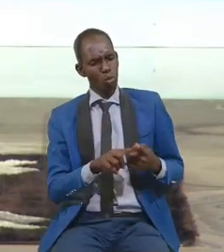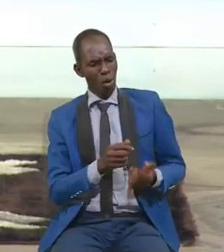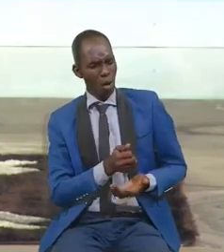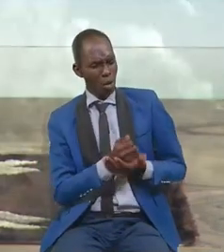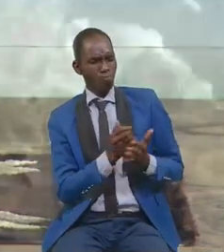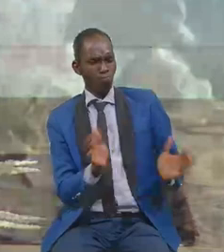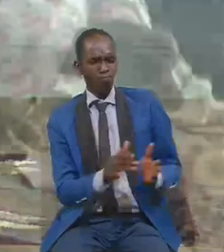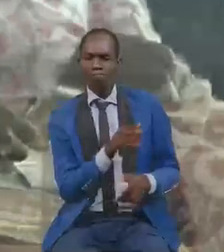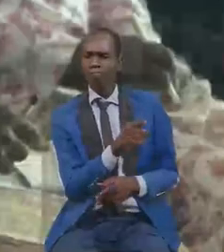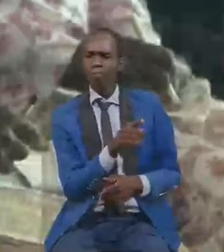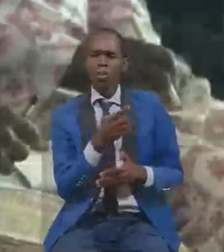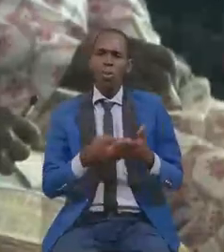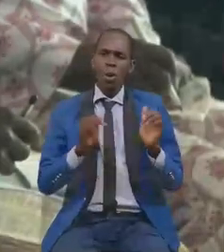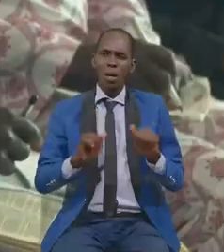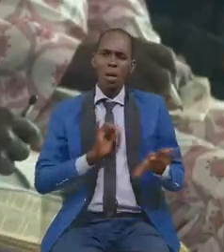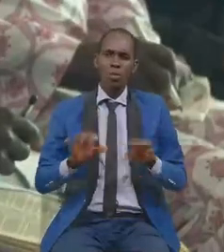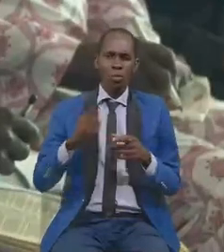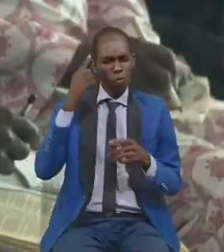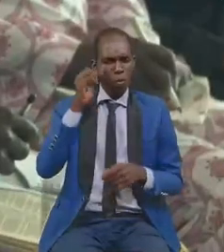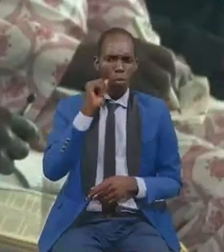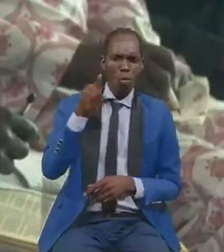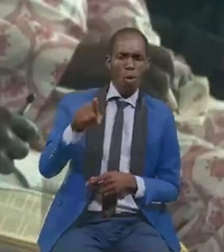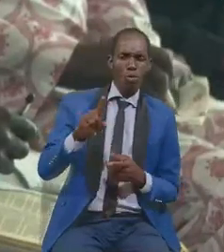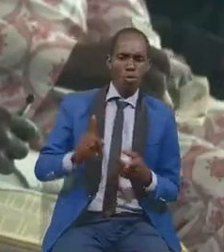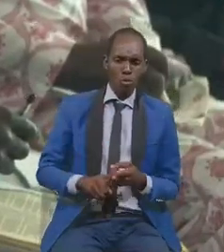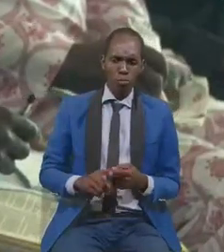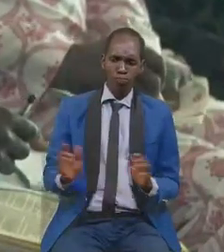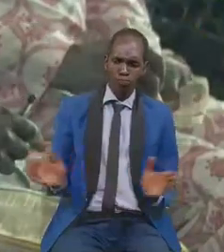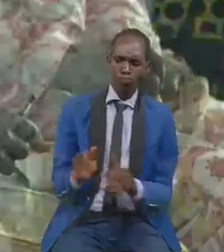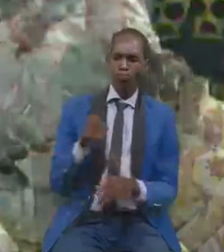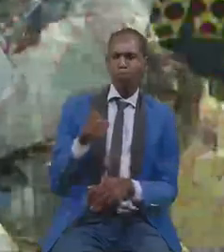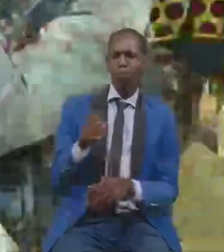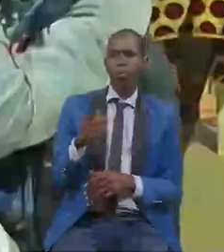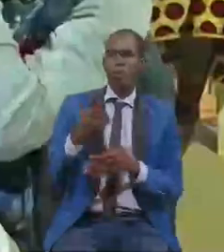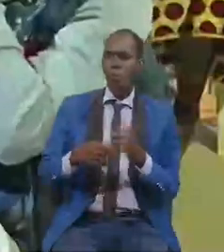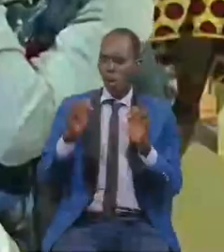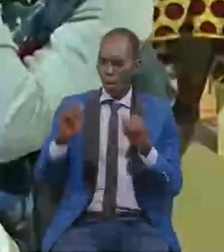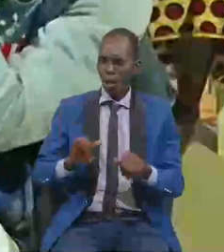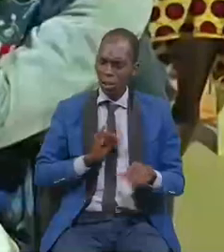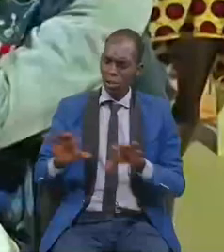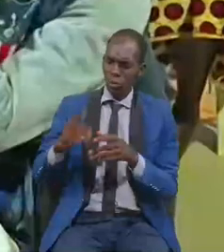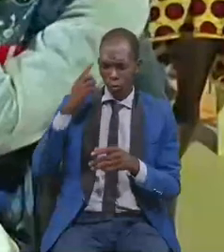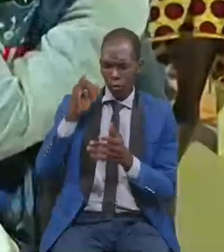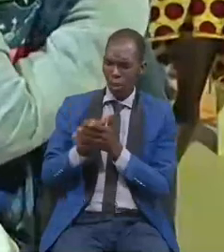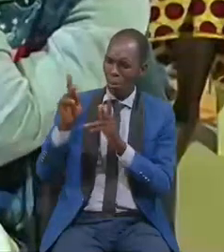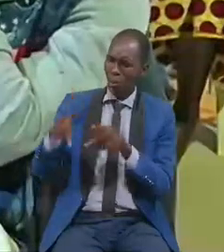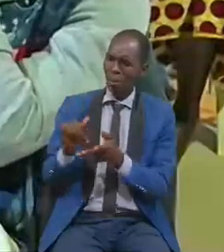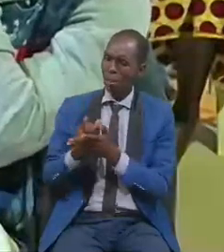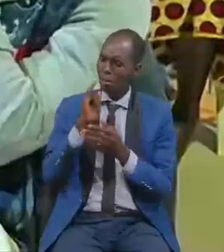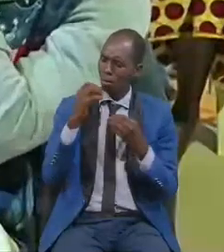pour elle, pour l'encourager? Qu'est-ce que je peux faire pour cette personne découragée, pour le relever?